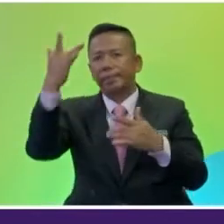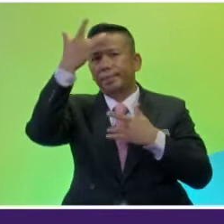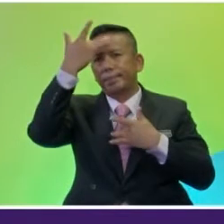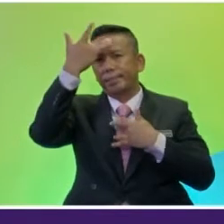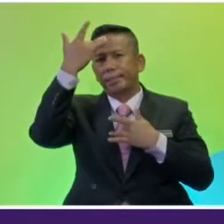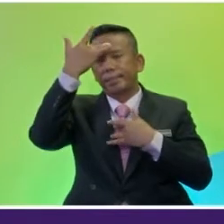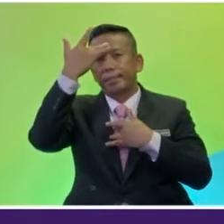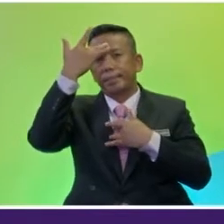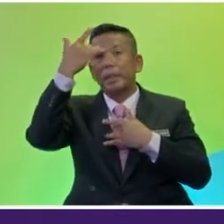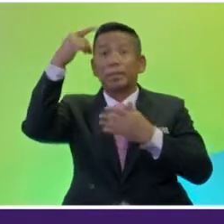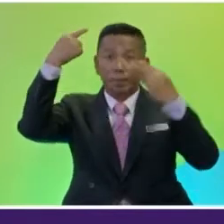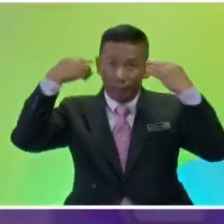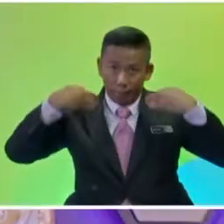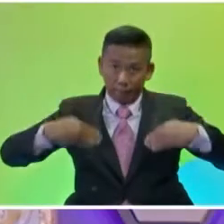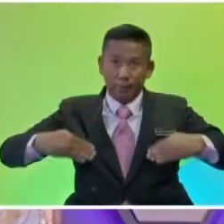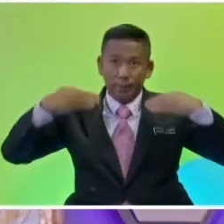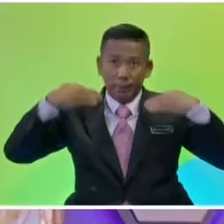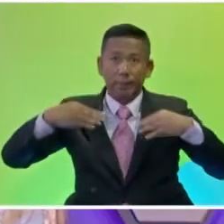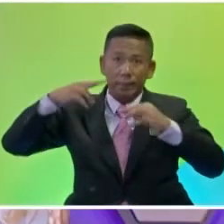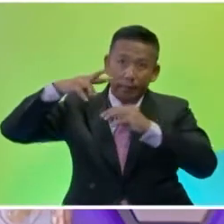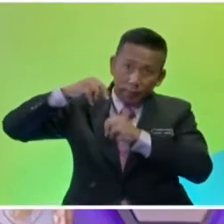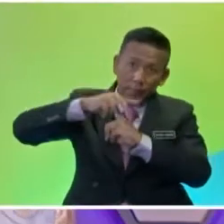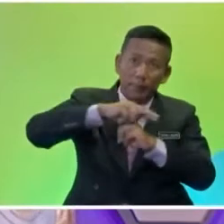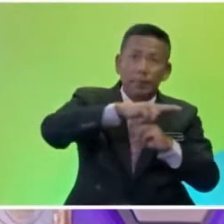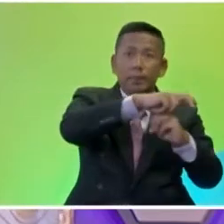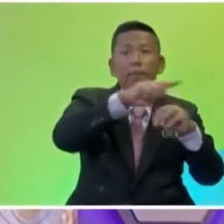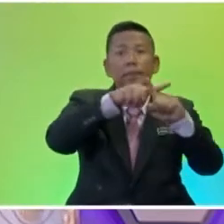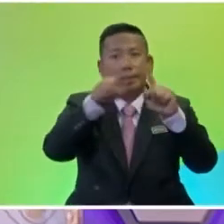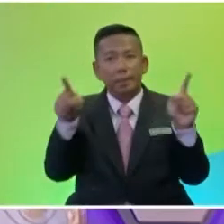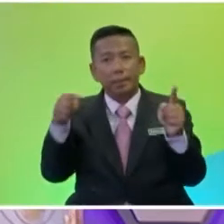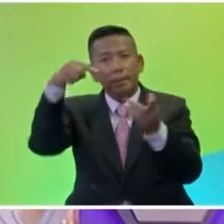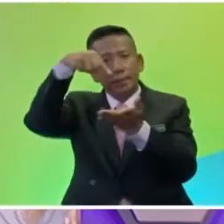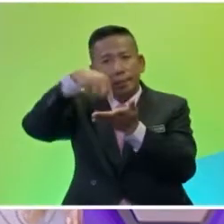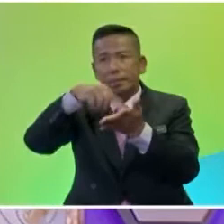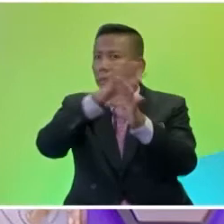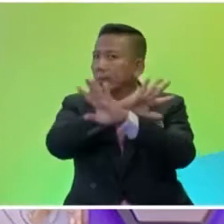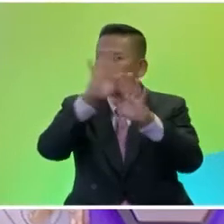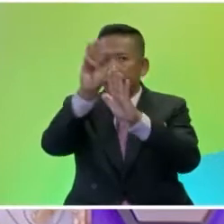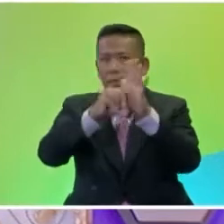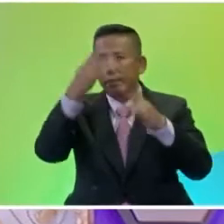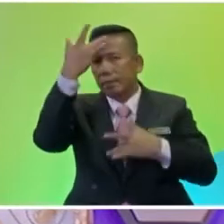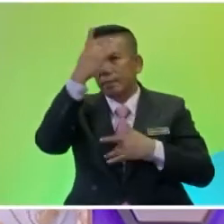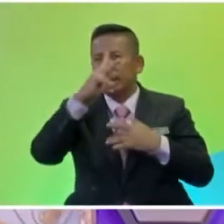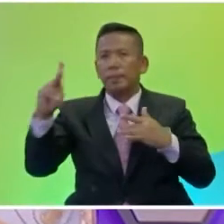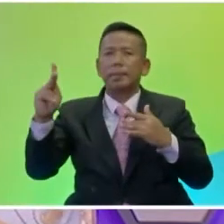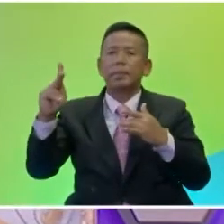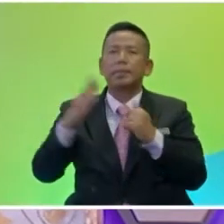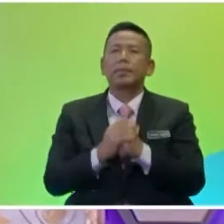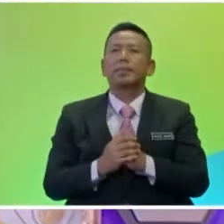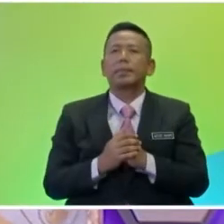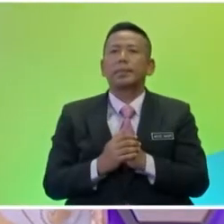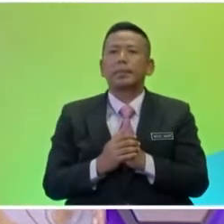SMA yang ada dalam badan kita dan juga hewan tetapi organisme ini tidak menyebabkan penyakit mikroorganisme